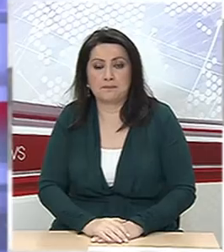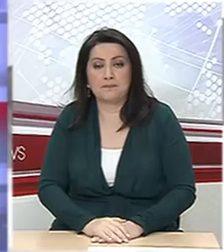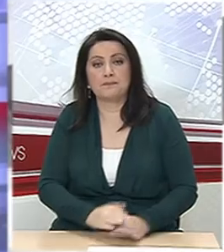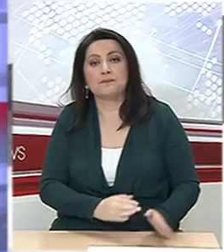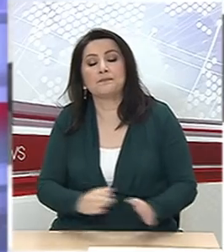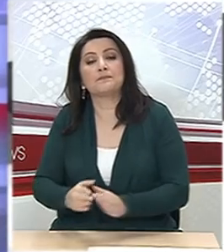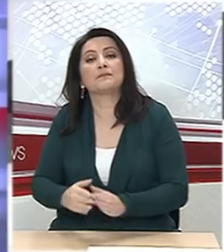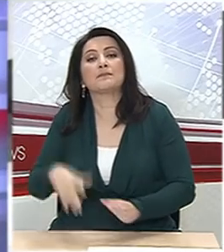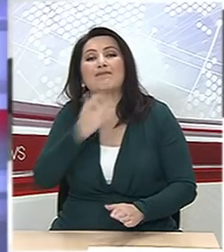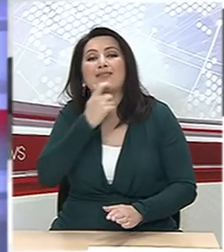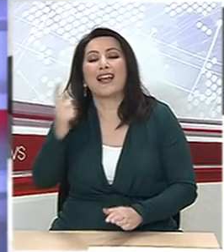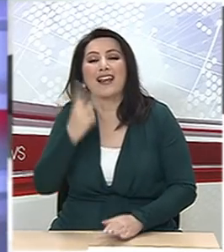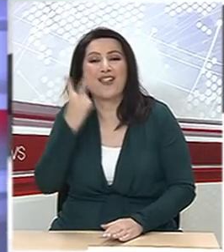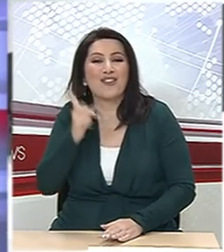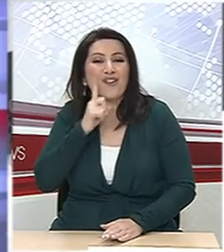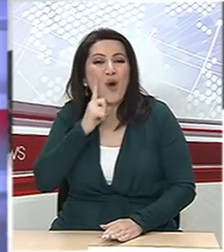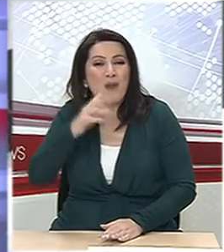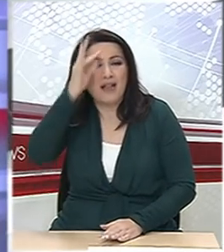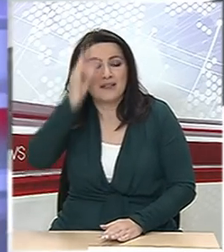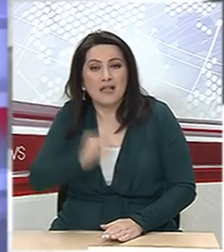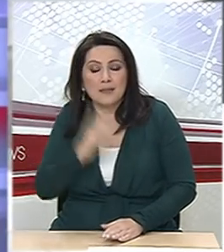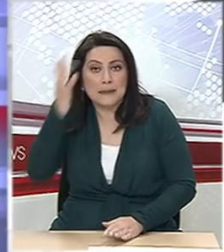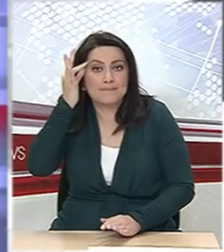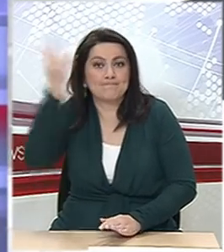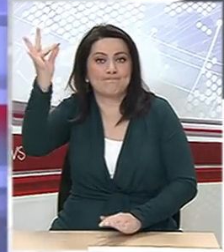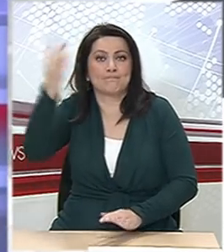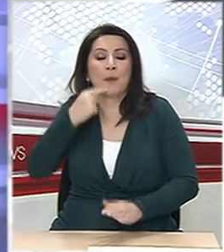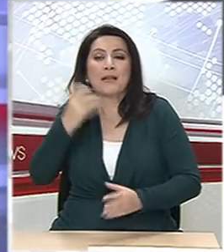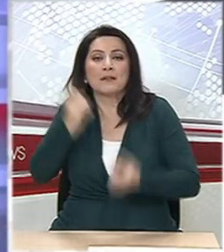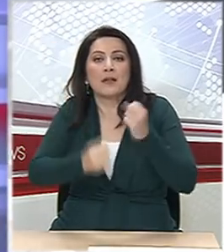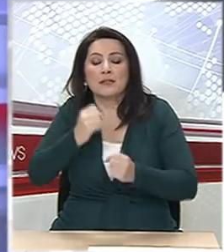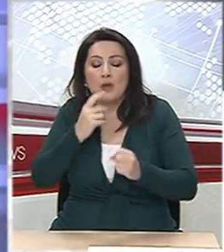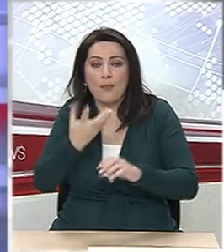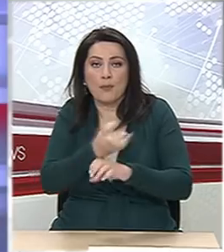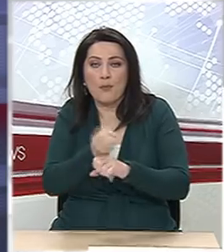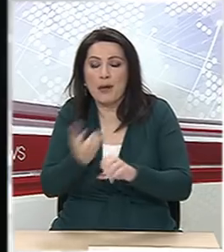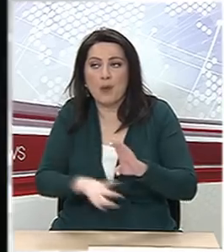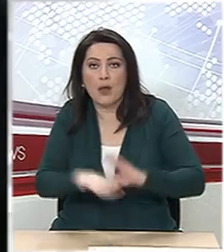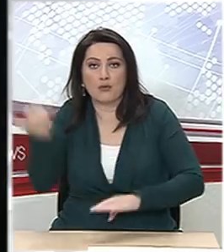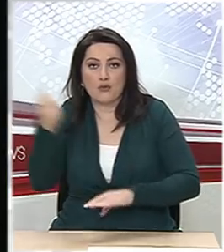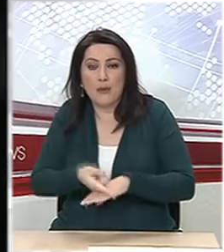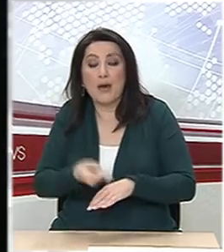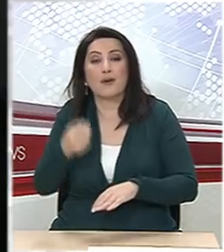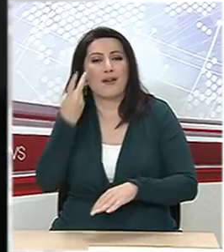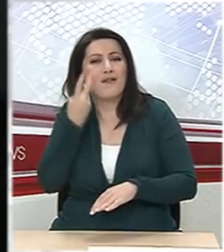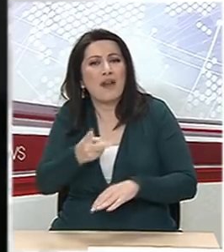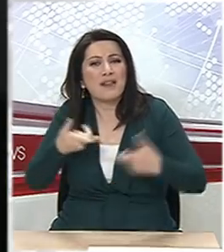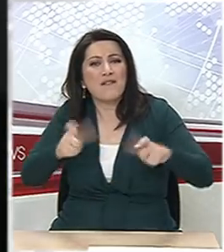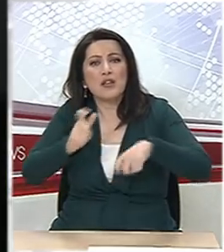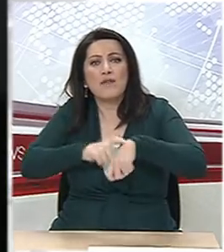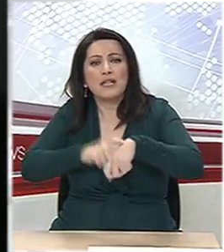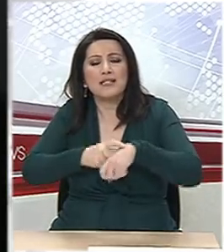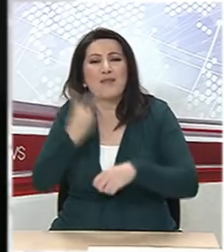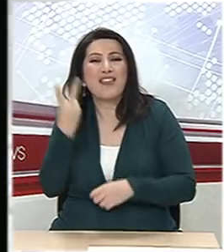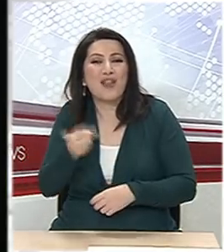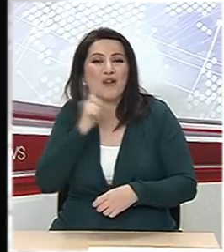Στη Βρετανία, 2 αστυνομικοί είναι παραλίγο να χάσουν το περιπολικό τους μαζί με τον συλληφθέντα κλέφτη. Το απίστευτο βίντεο που κατέγραψε κάμερα ασφαλείας δείχνει 2